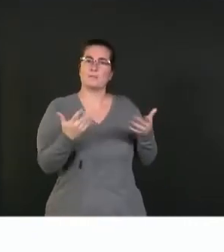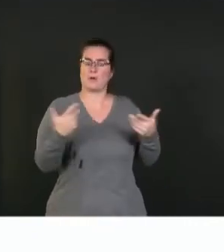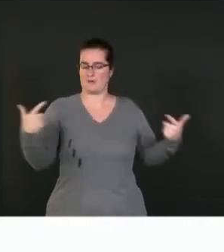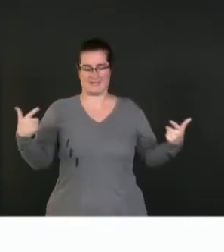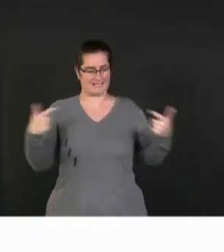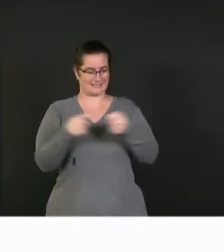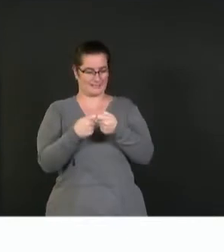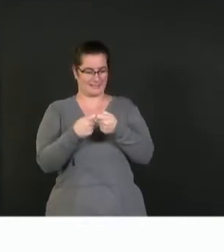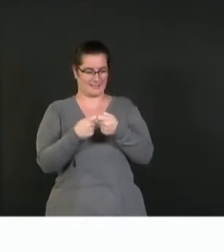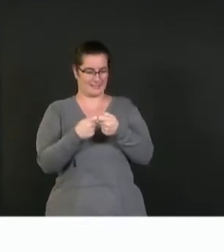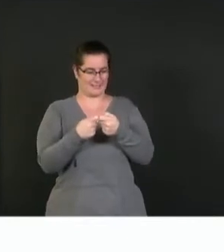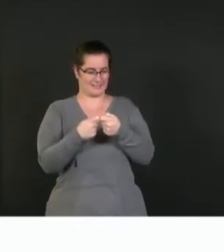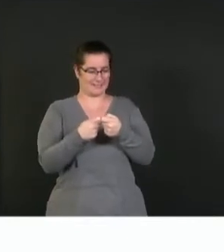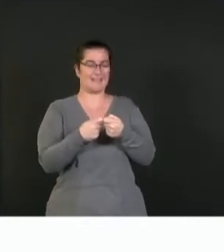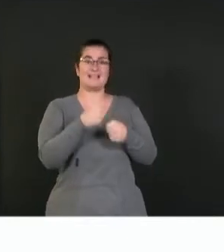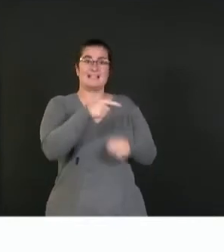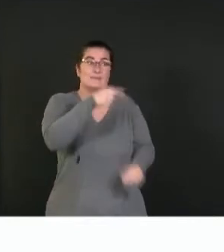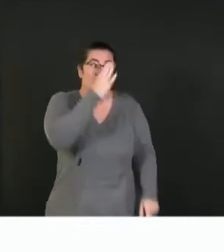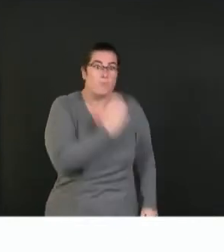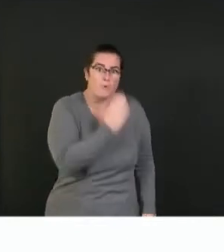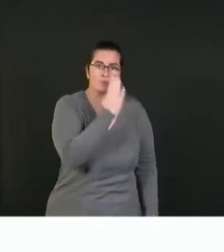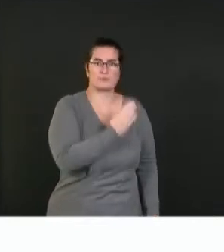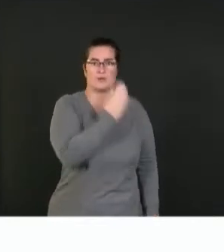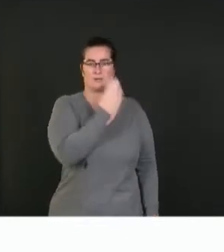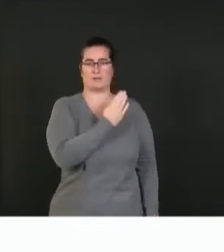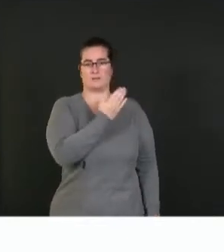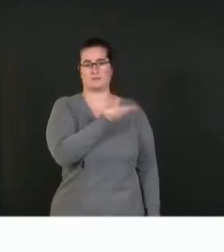volonté d'élus et puis la nécessité